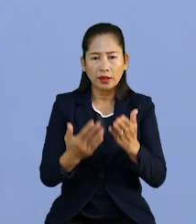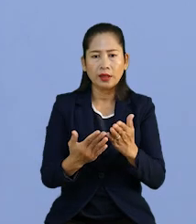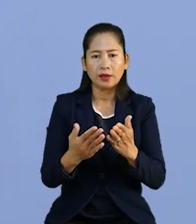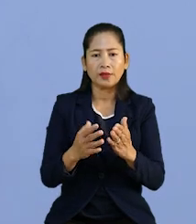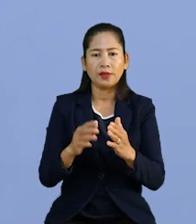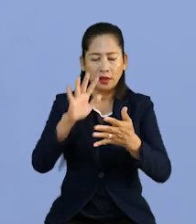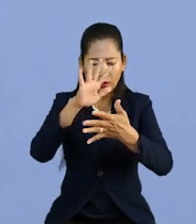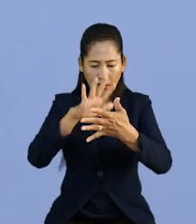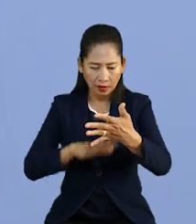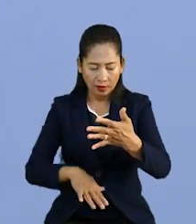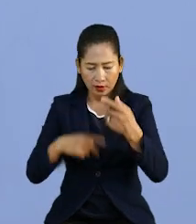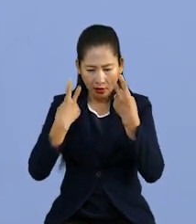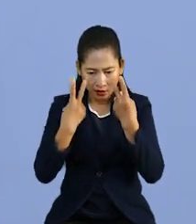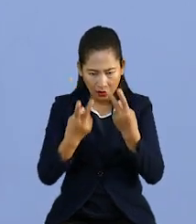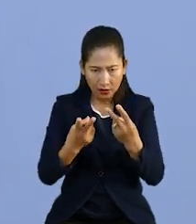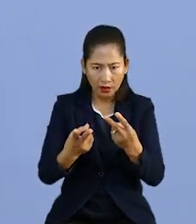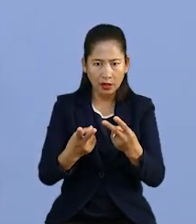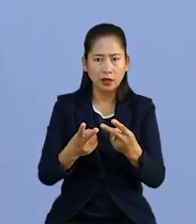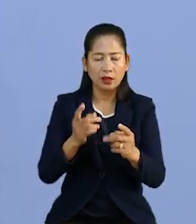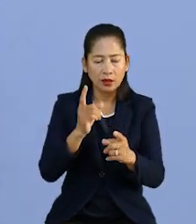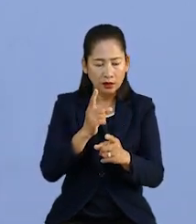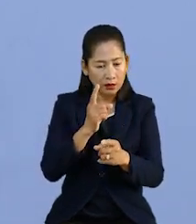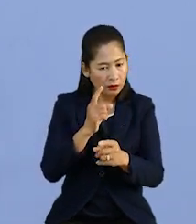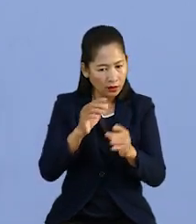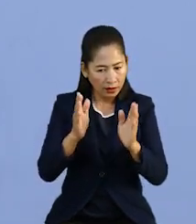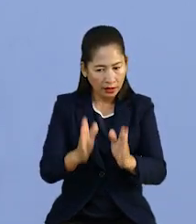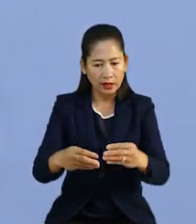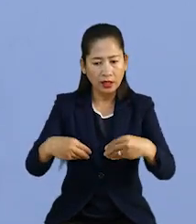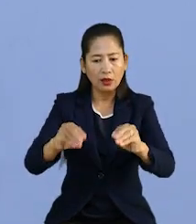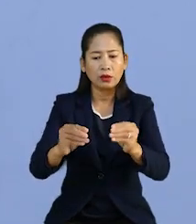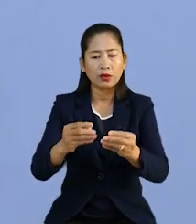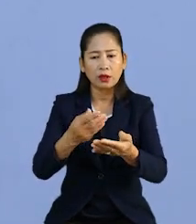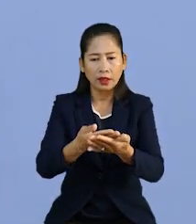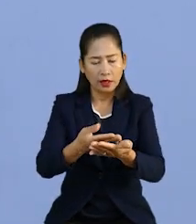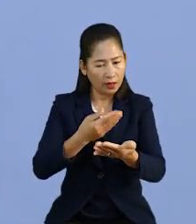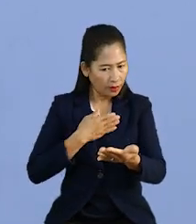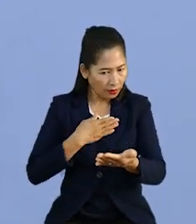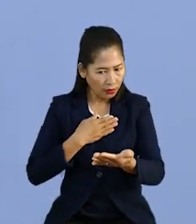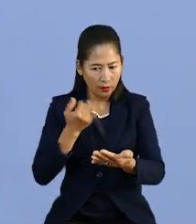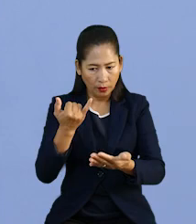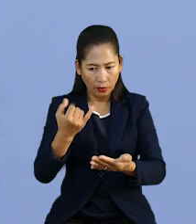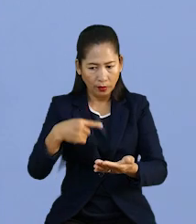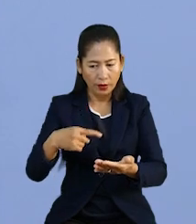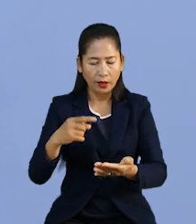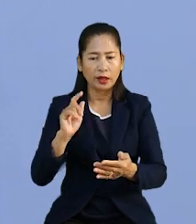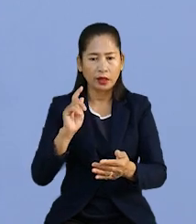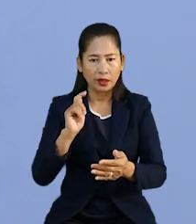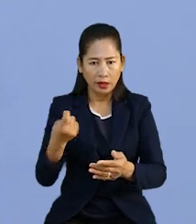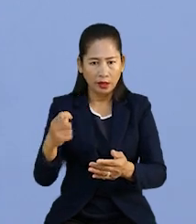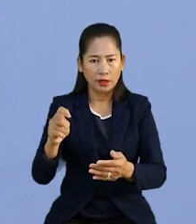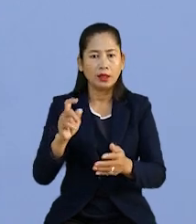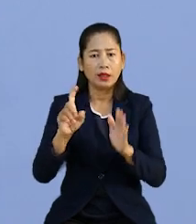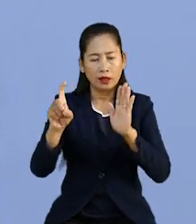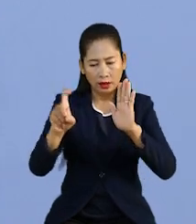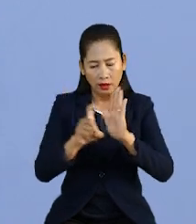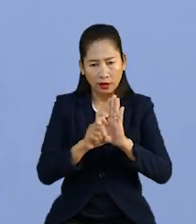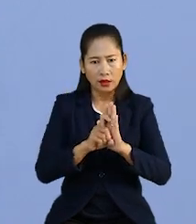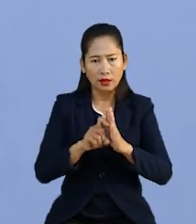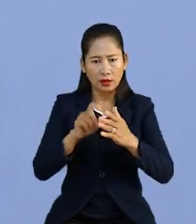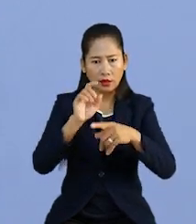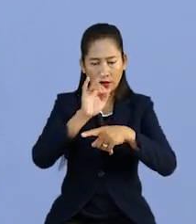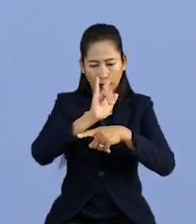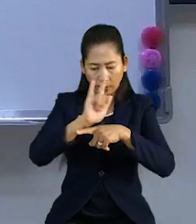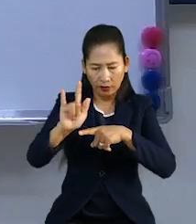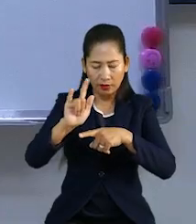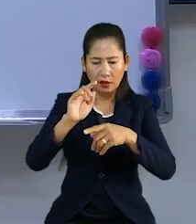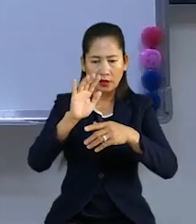tam tà ràng tốn dương khơi thá quạt trời áp ở dương và mùi buồn rìa. Nè cổ nông nông cô việc ngọt nế tư kẻ nế nơi lưu bảo mạng vị thi chua